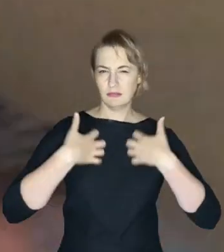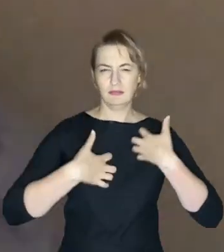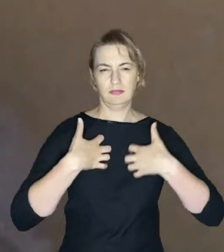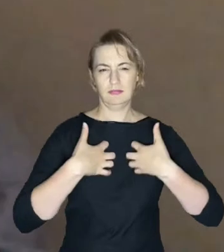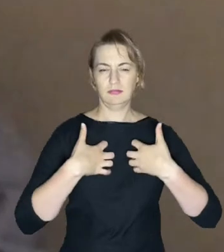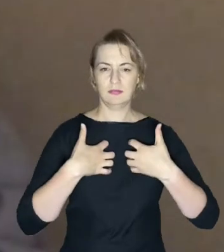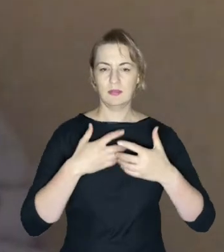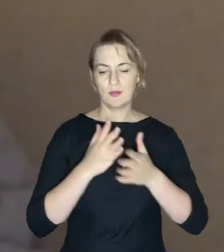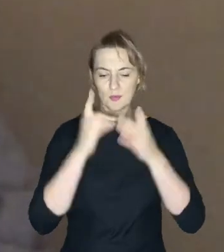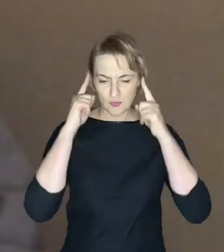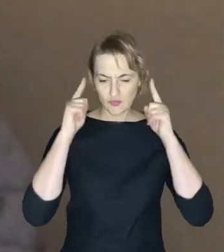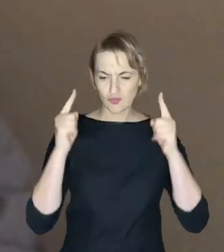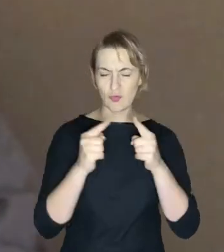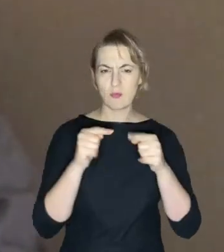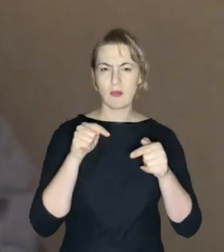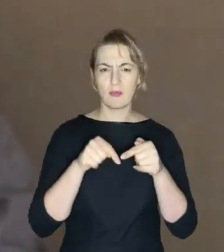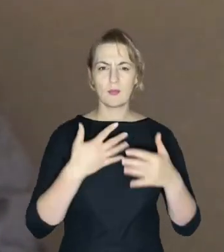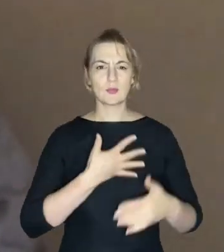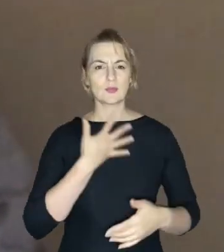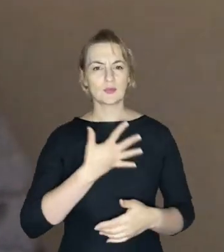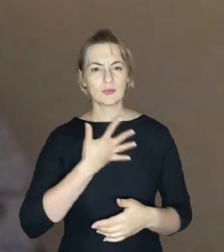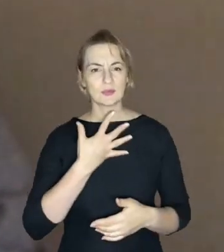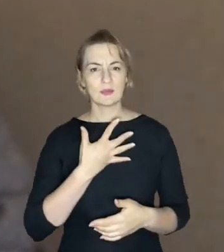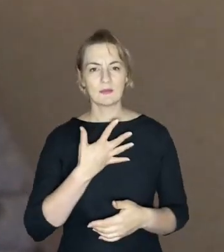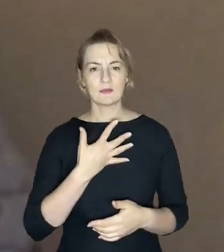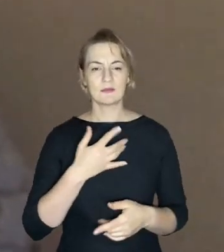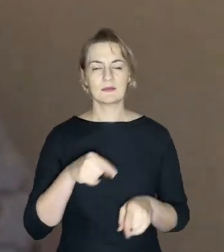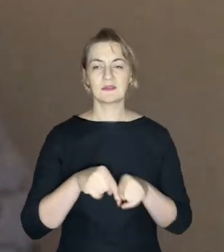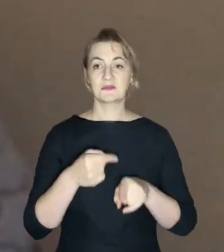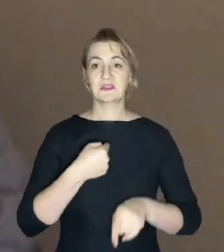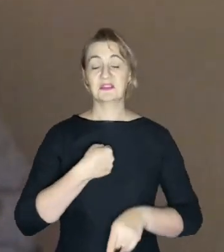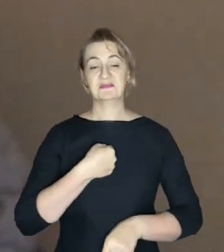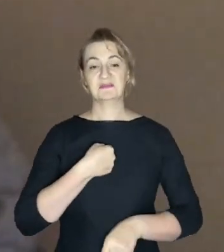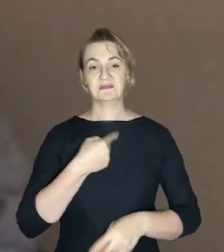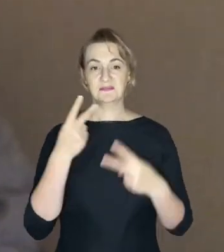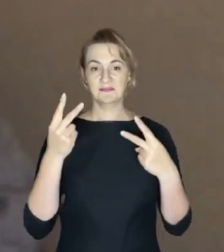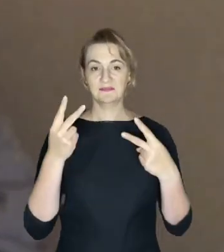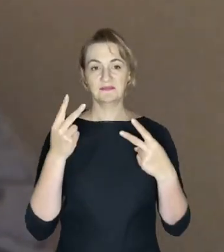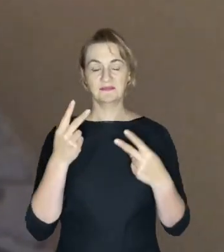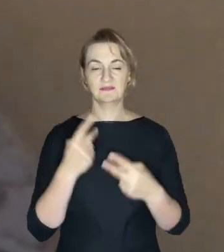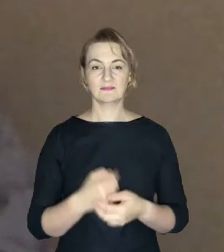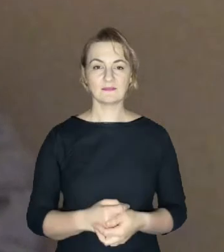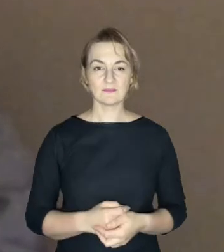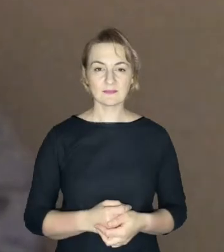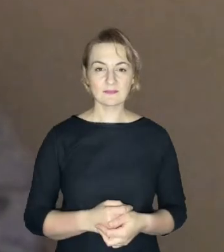nas jakoś tak też troszeczkę nadyma egocentrycznie często,